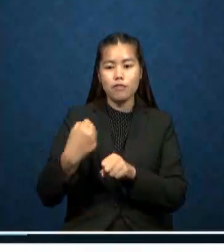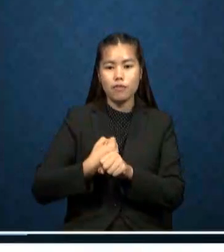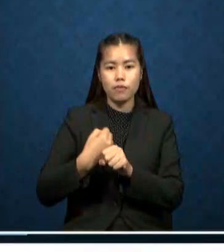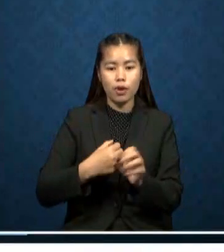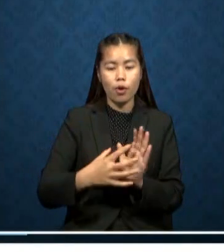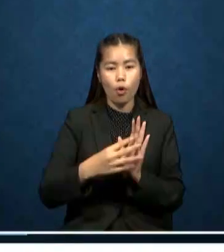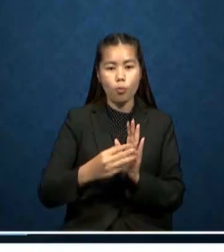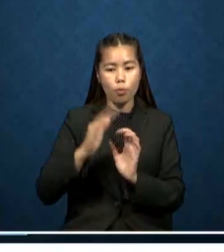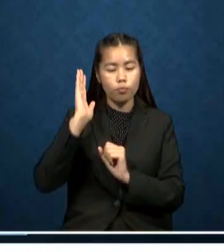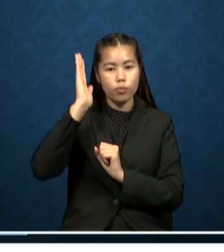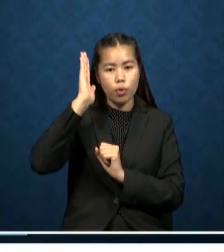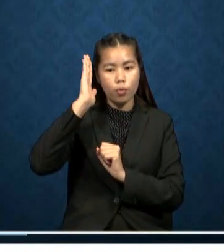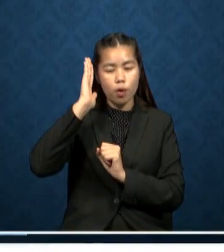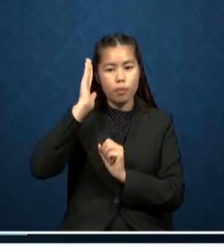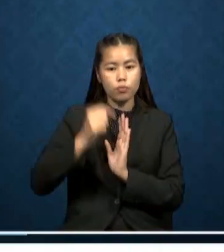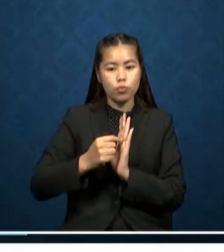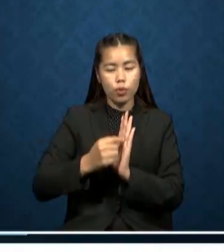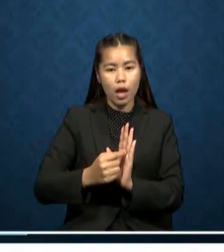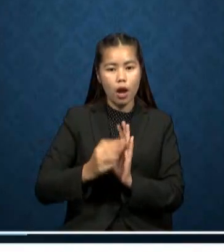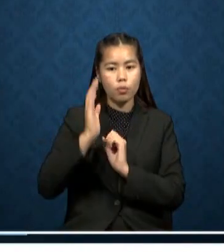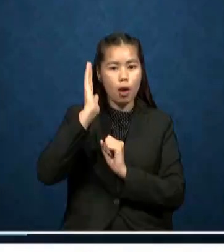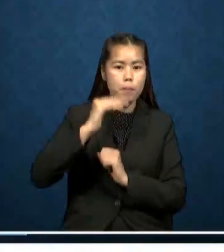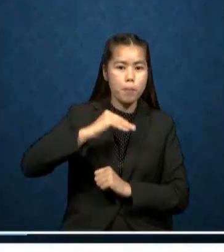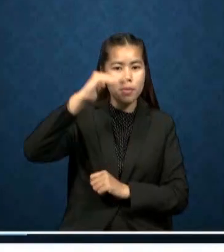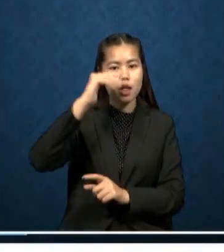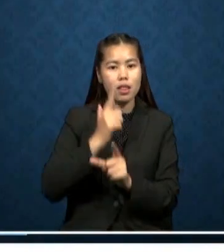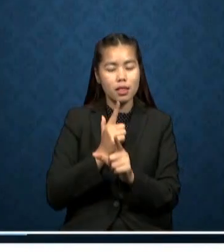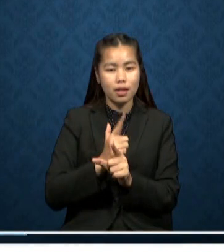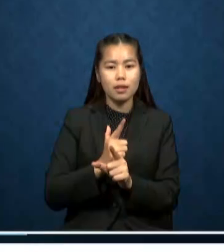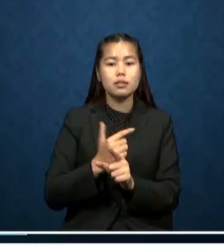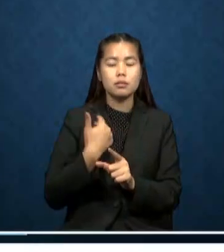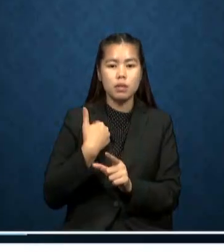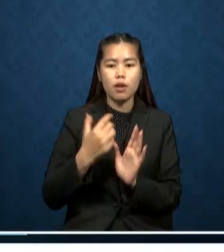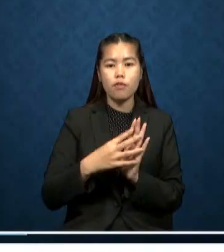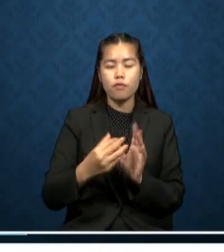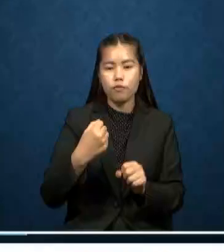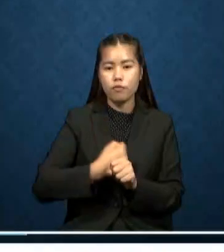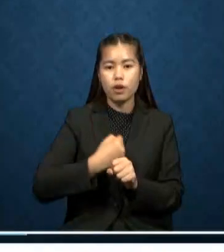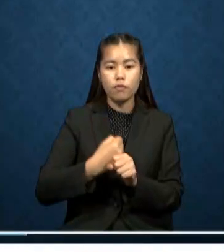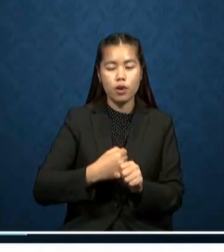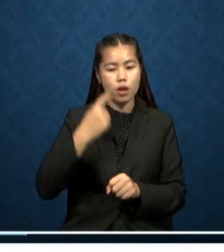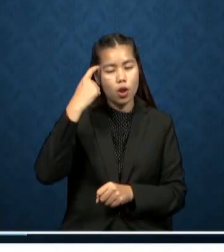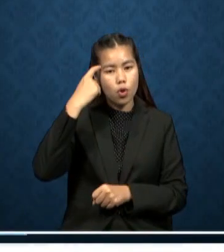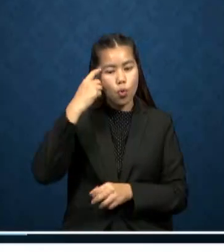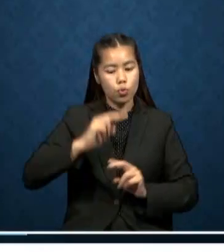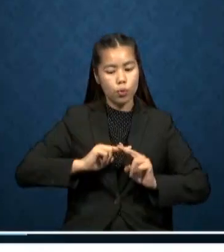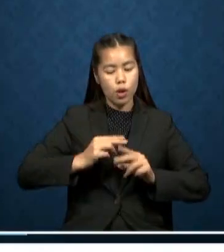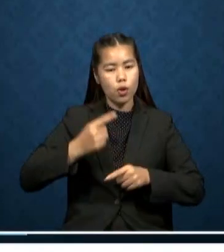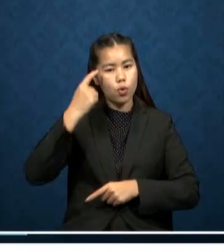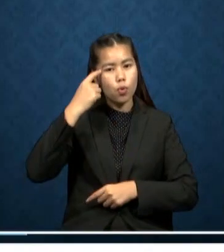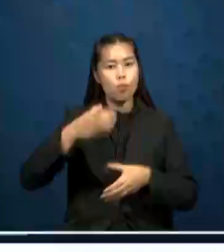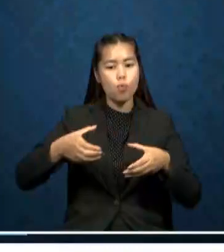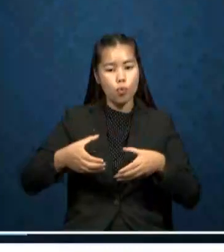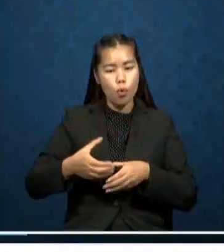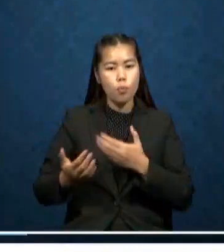วิทยากรต้นแบบและวิทยากรครูพี่เลี้ยงขั้นตอนของการฝึกอบรมที่สำคัญคือการสร้างการรู้ตนรู้กลุ่มเป็นการกระตุ้น